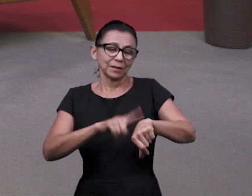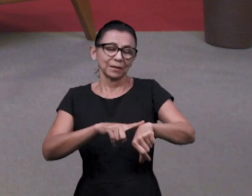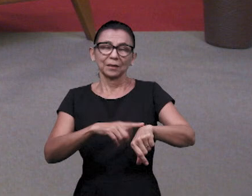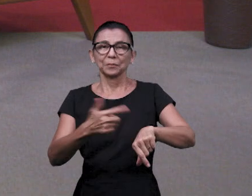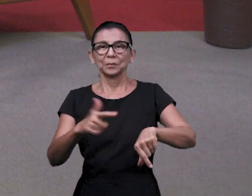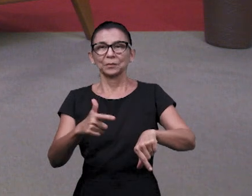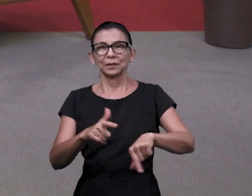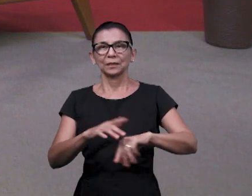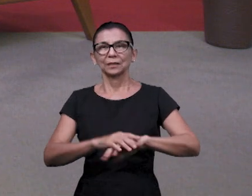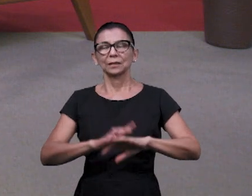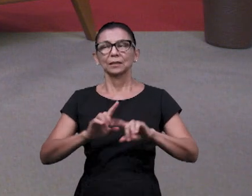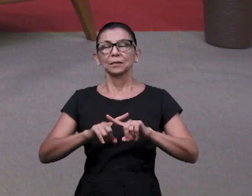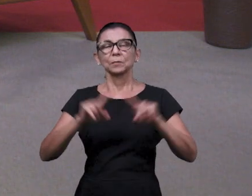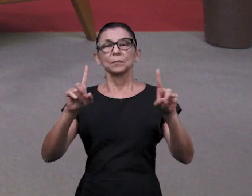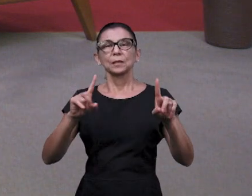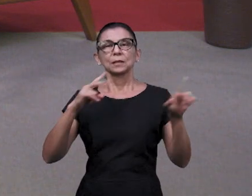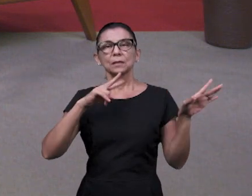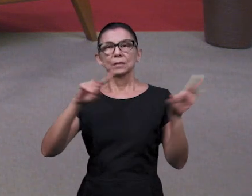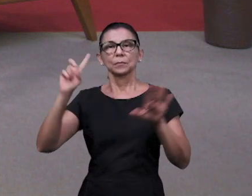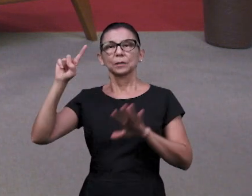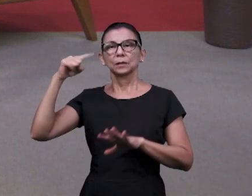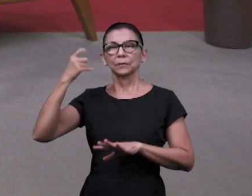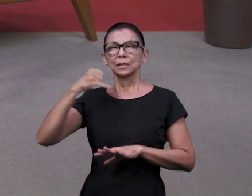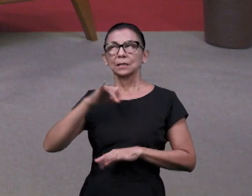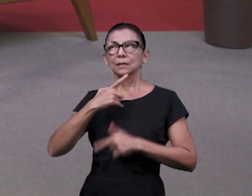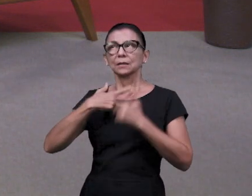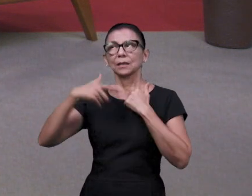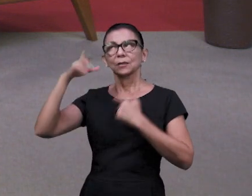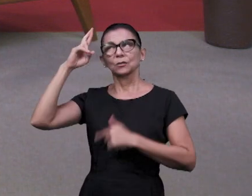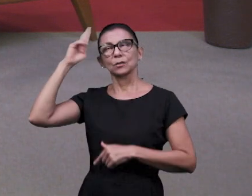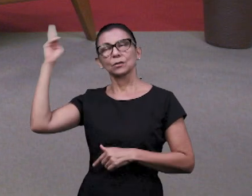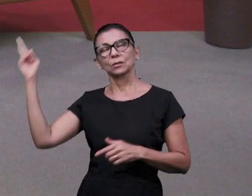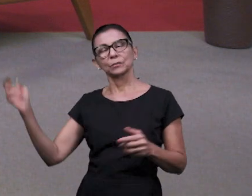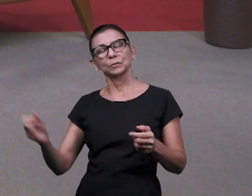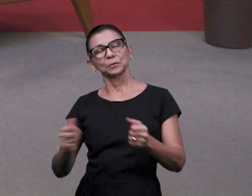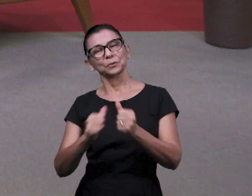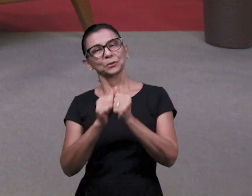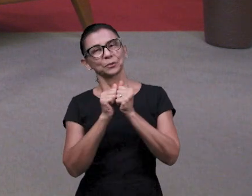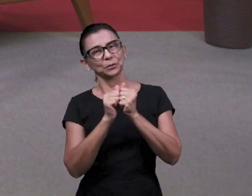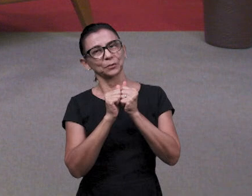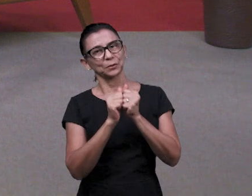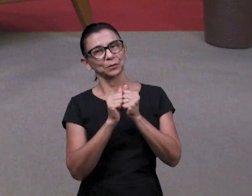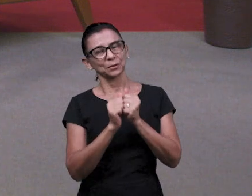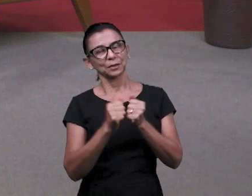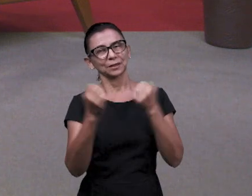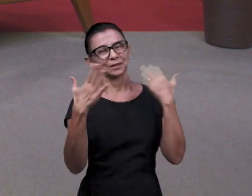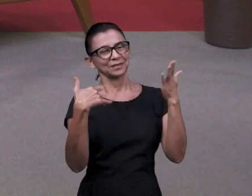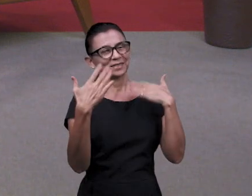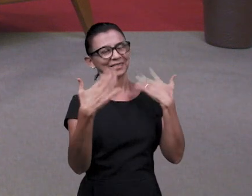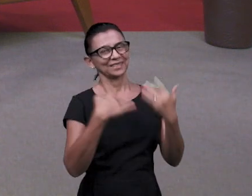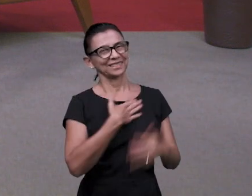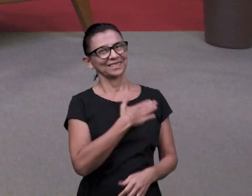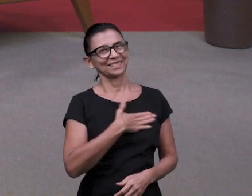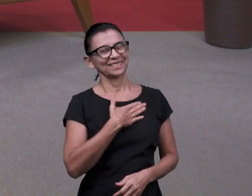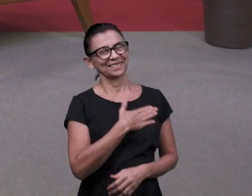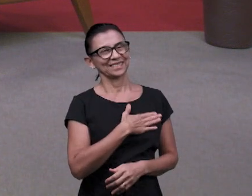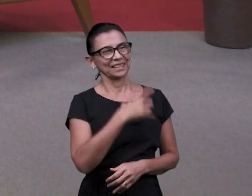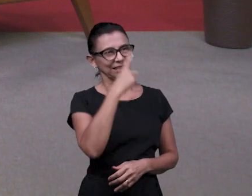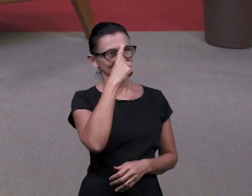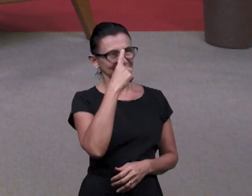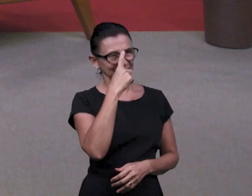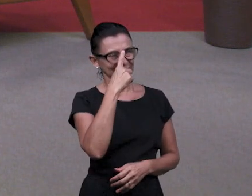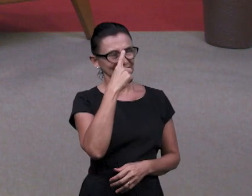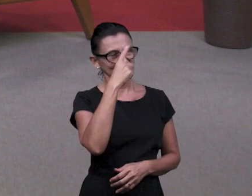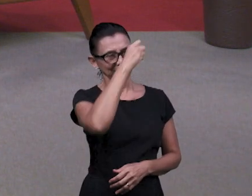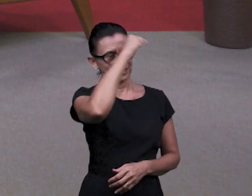nous est alloué. Mais la semaine prochaine, si Dieu nous permet, nous serons ici ensemble encore une fois dans cette conversation. Daniel, la paix du